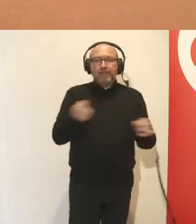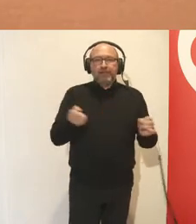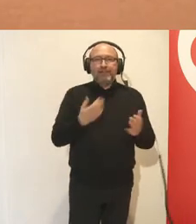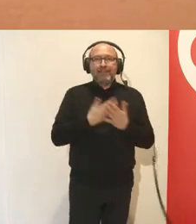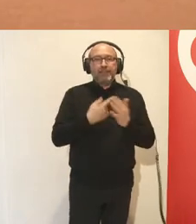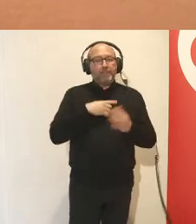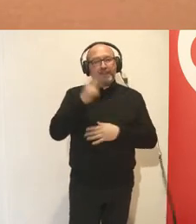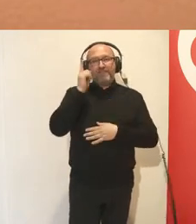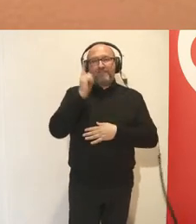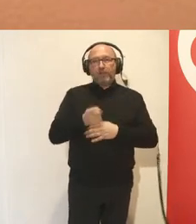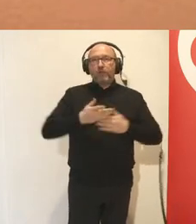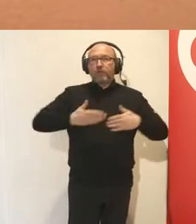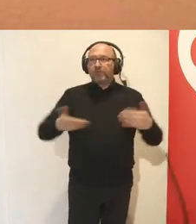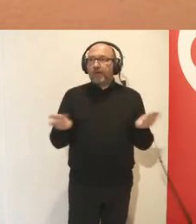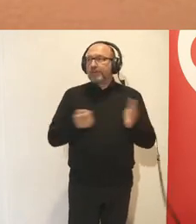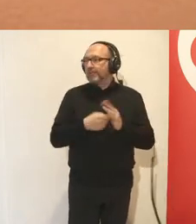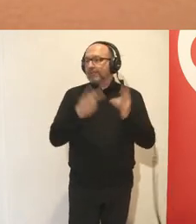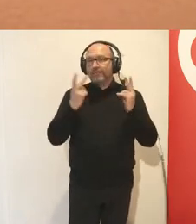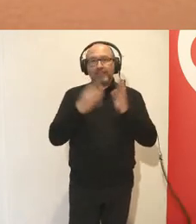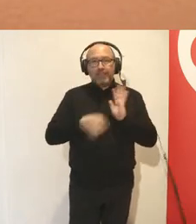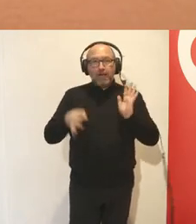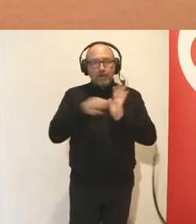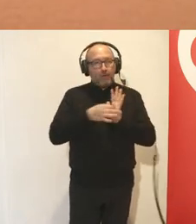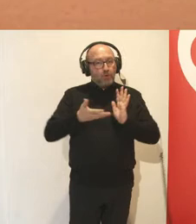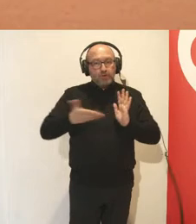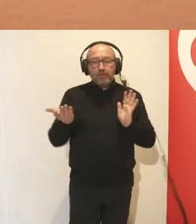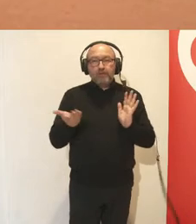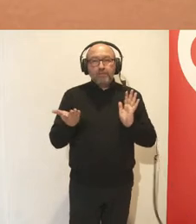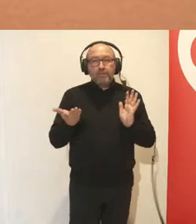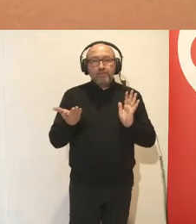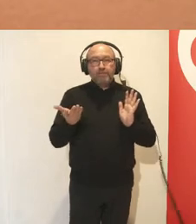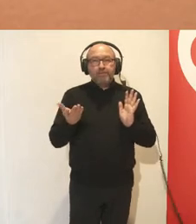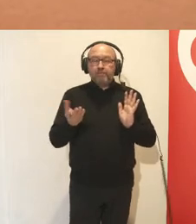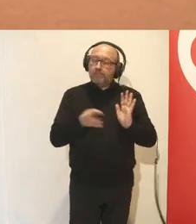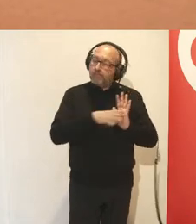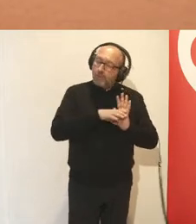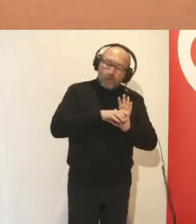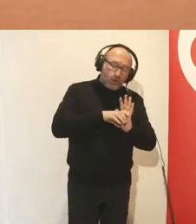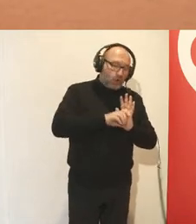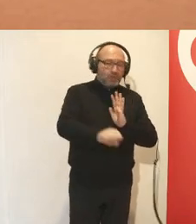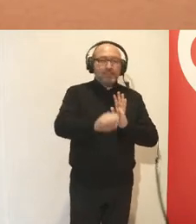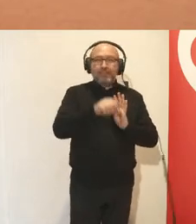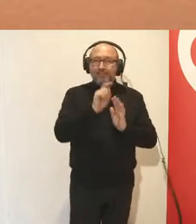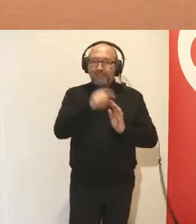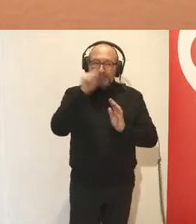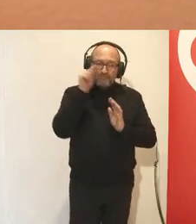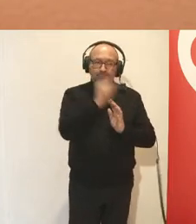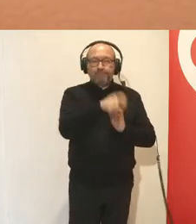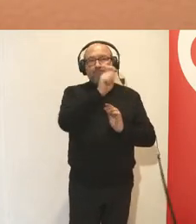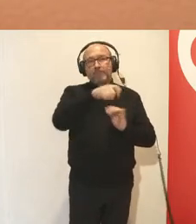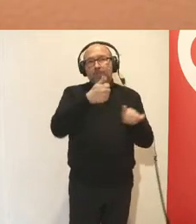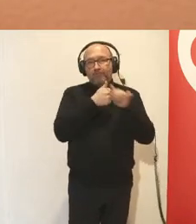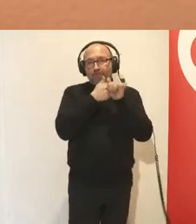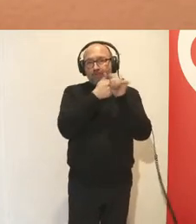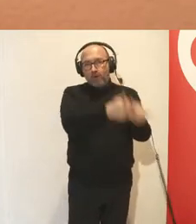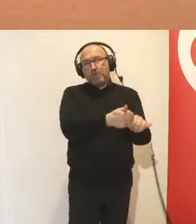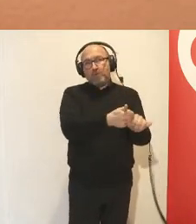und ein großer grund ist natürlich eine konsequente verfolgung und